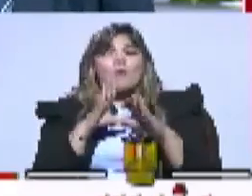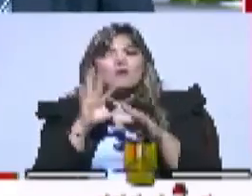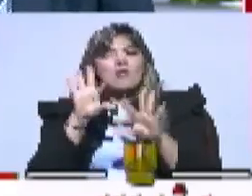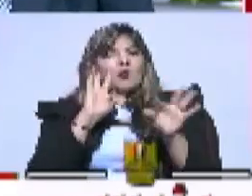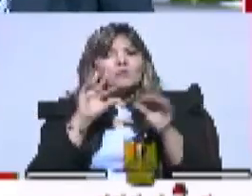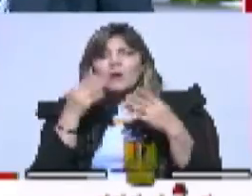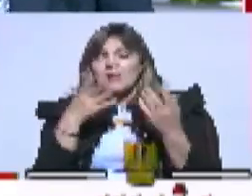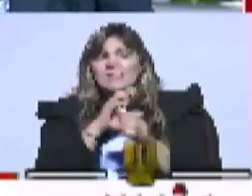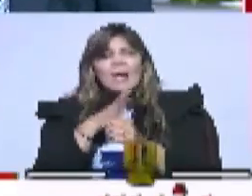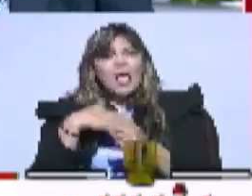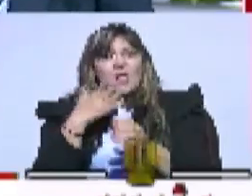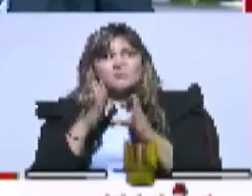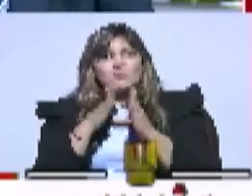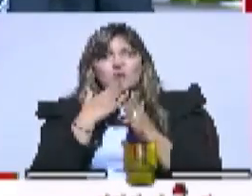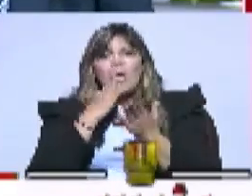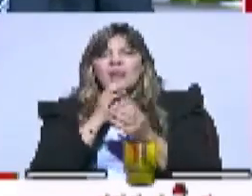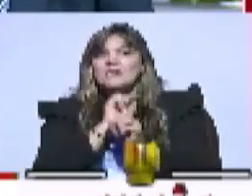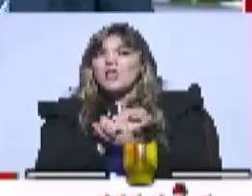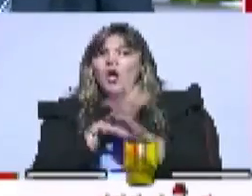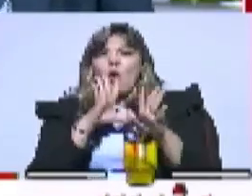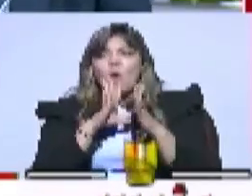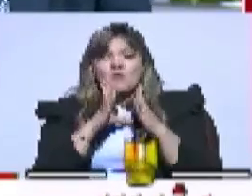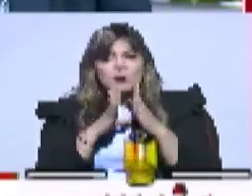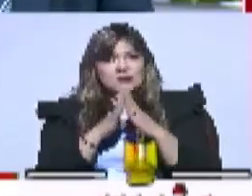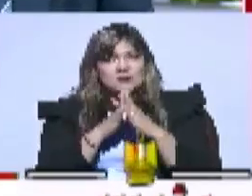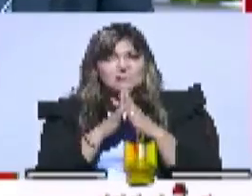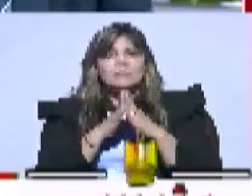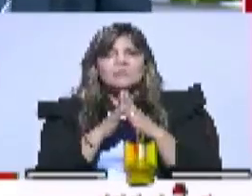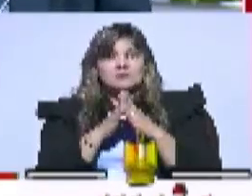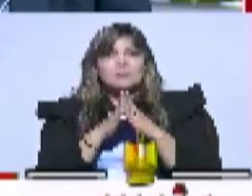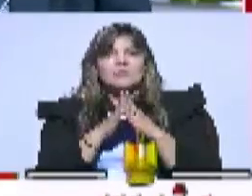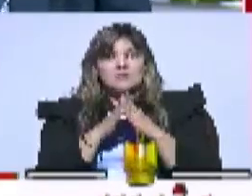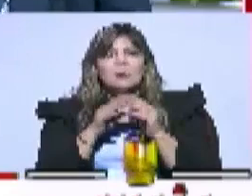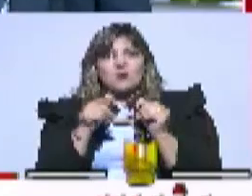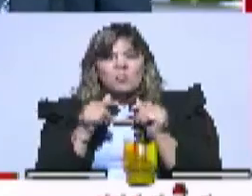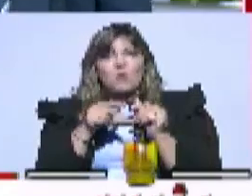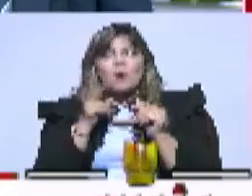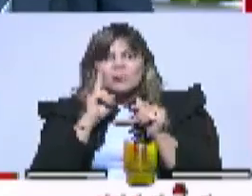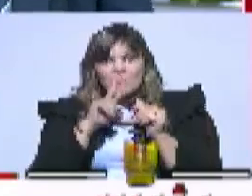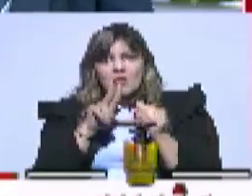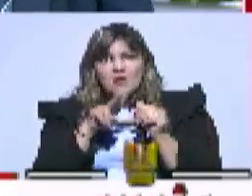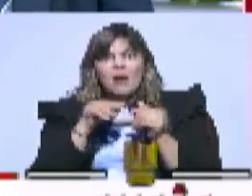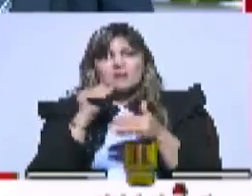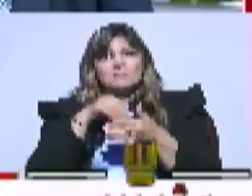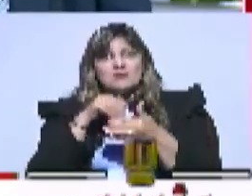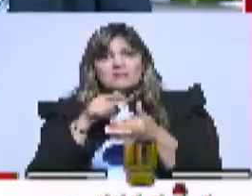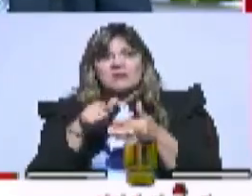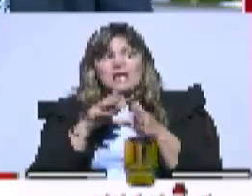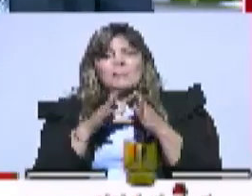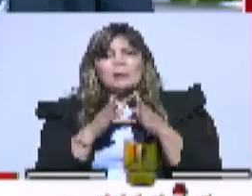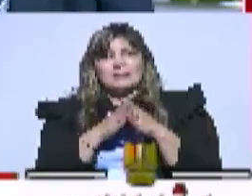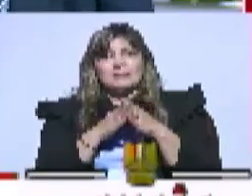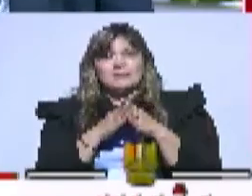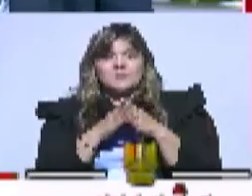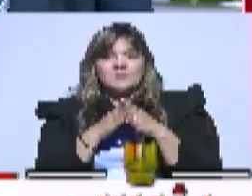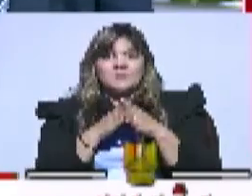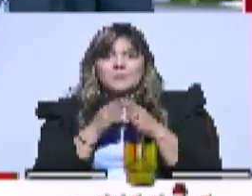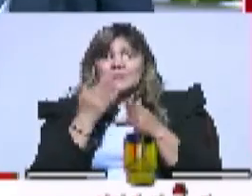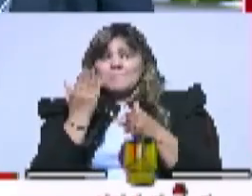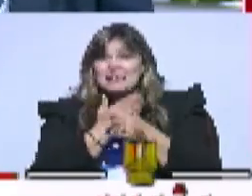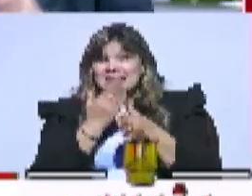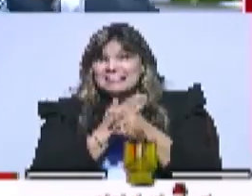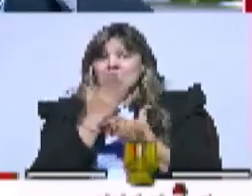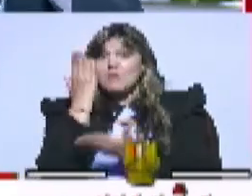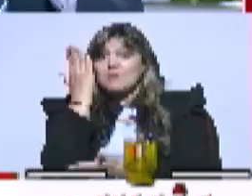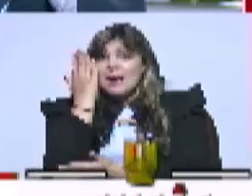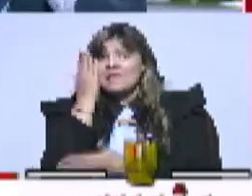انت عايزه، لا ترهيب ولا ترغيب. وده اللي حصل في هذا الاقبال غير المسبوق. لكن السبب